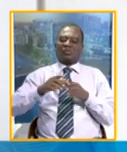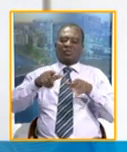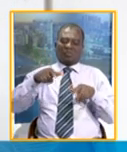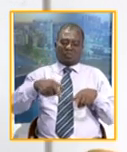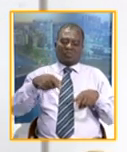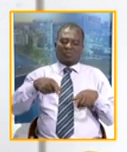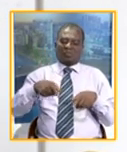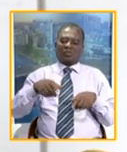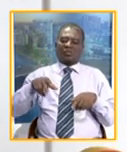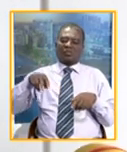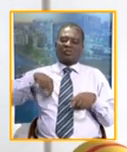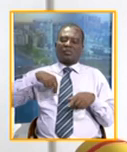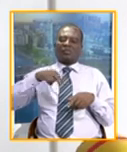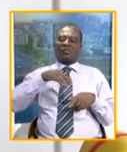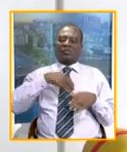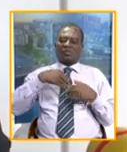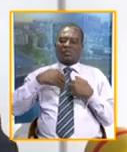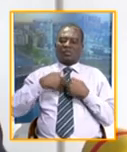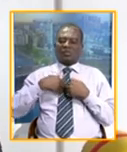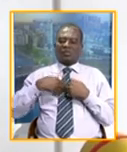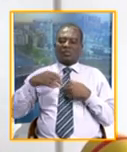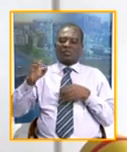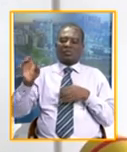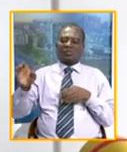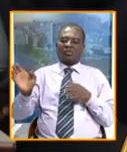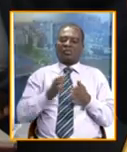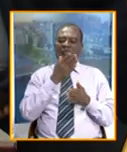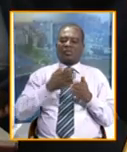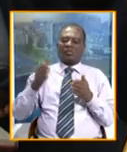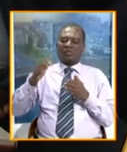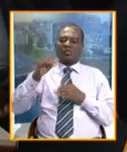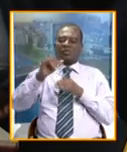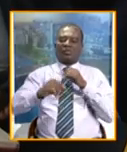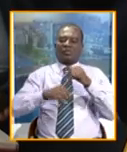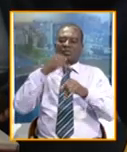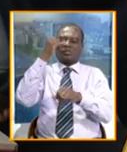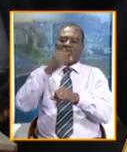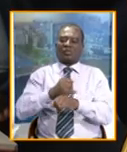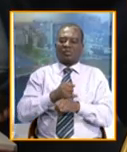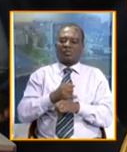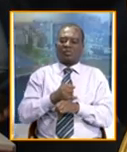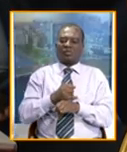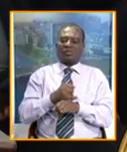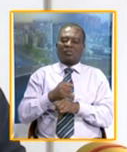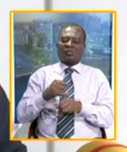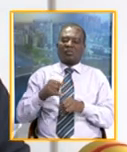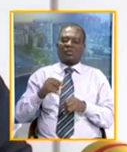et nous avons des artistes qui viennent donc de l'international. Nous avons Koffi